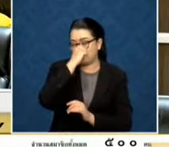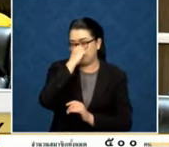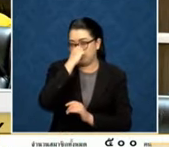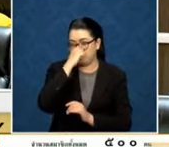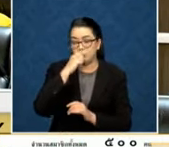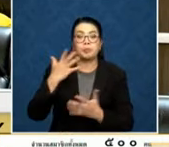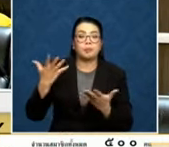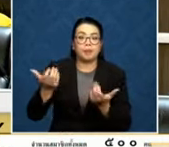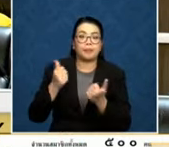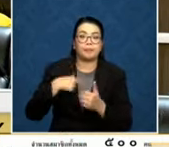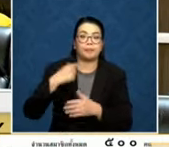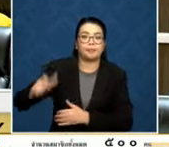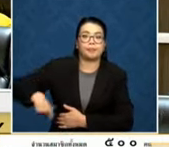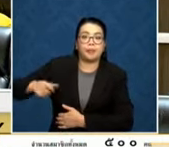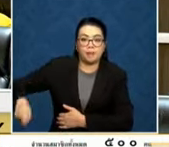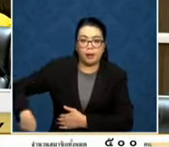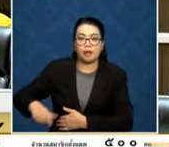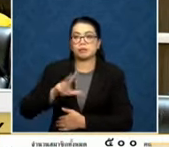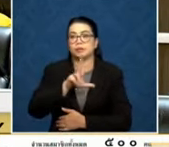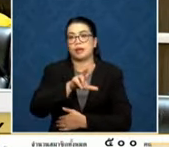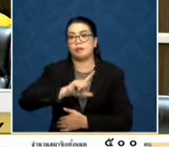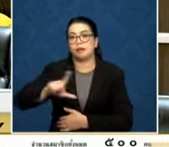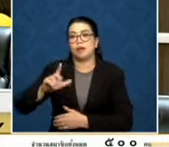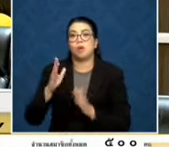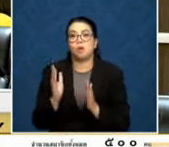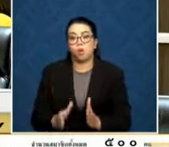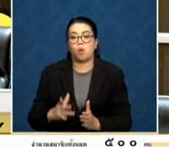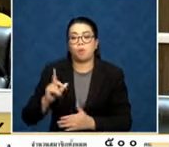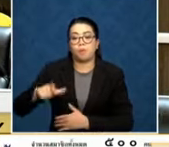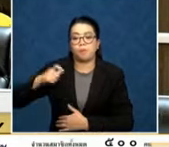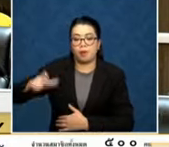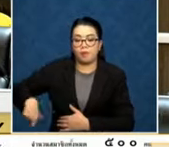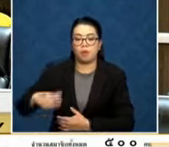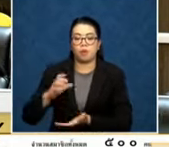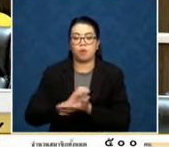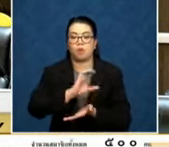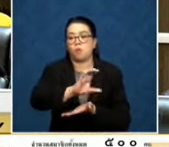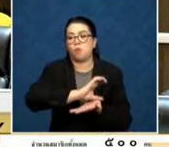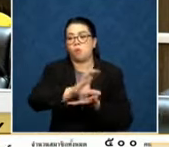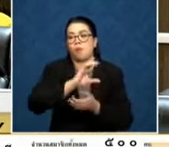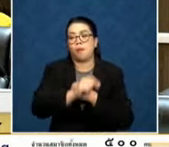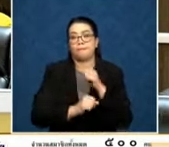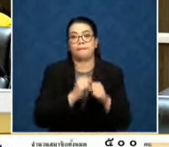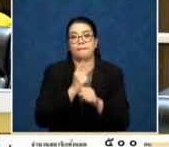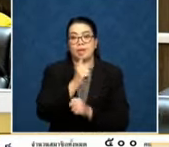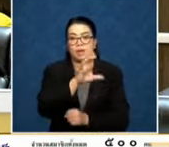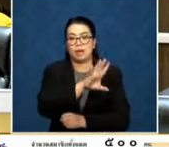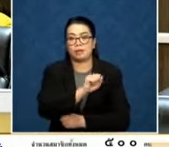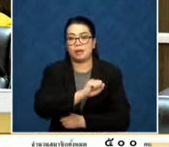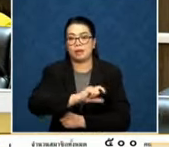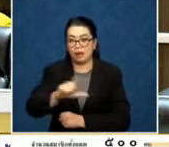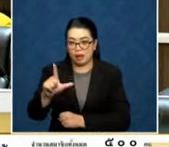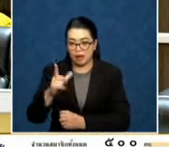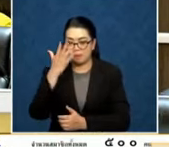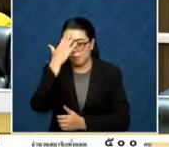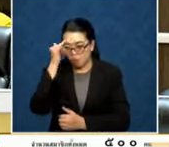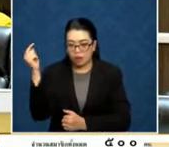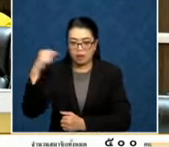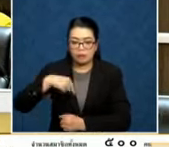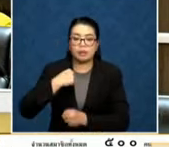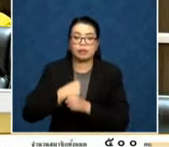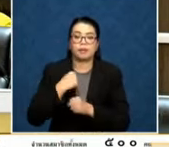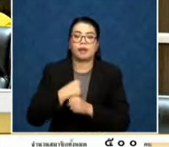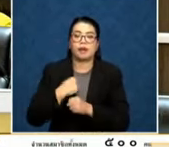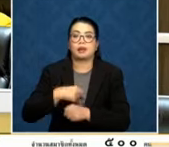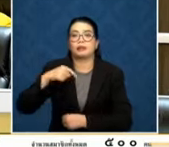จากประเทศพม่าประมาณ 3ล้านคนประเทศพม่าก็ส่งเงินกับประเทศประมาณปีละ 500,000ล้านบาท 500,000ล้านบาทนะครับปี